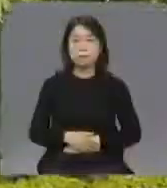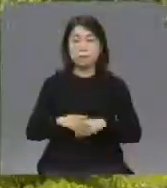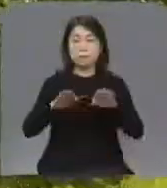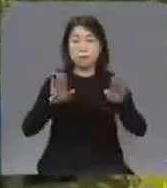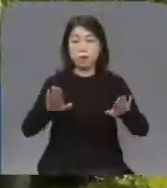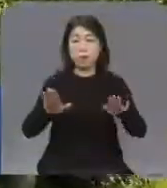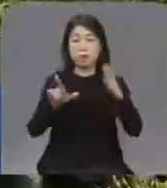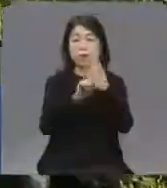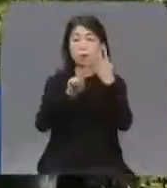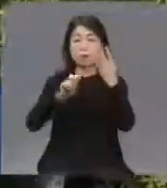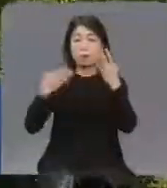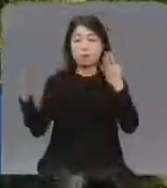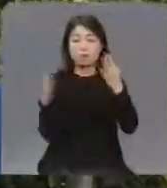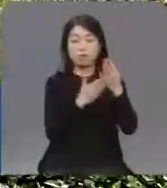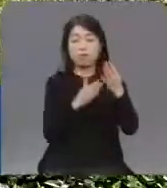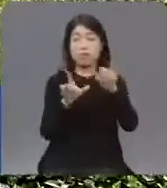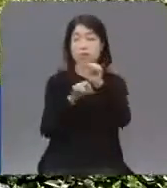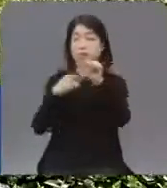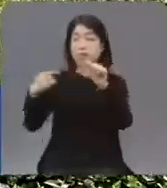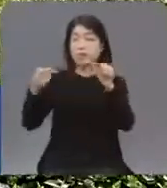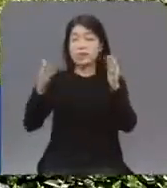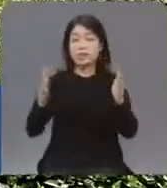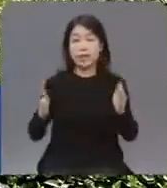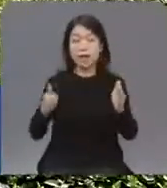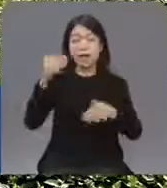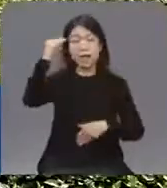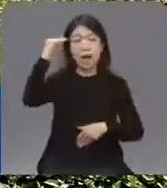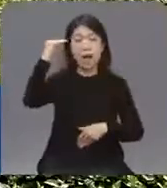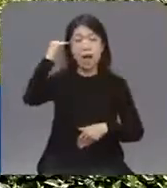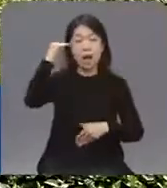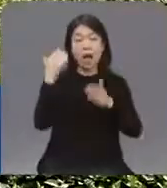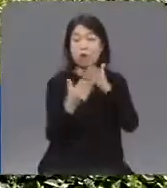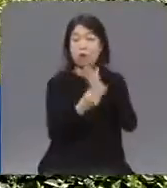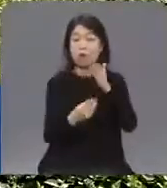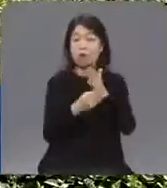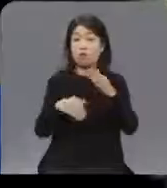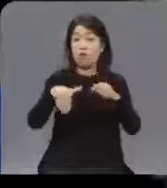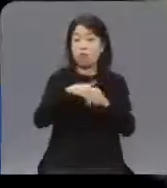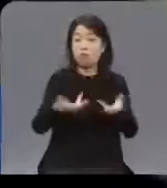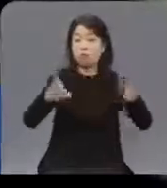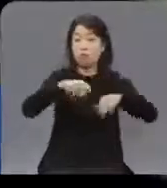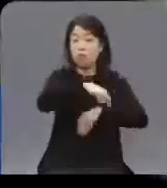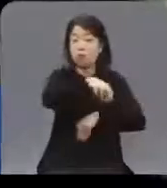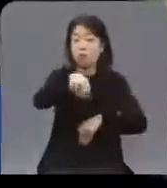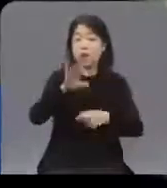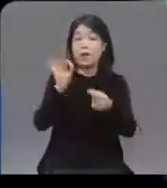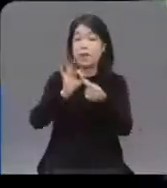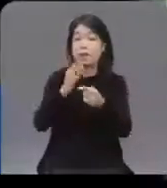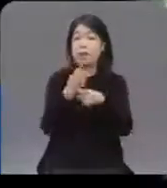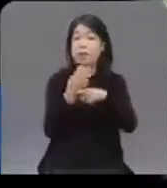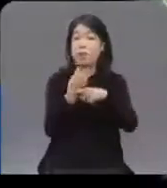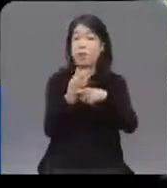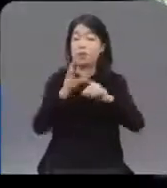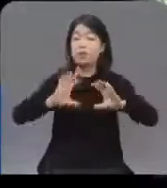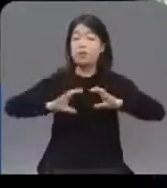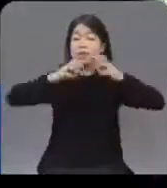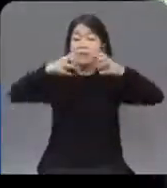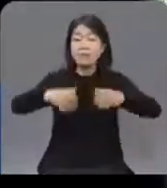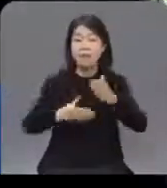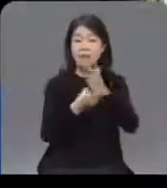오는 29일부터 다음 달 1일까지 한국차문화공원 등에서 10번째 보성 세계차 엑스포가